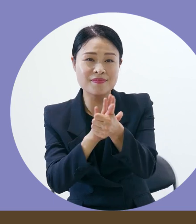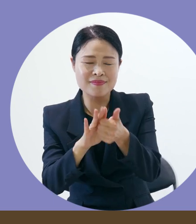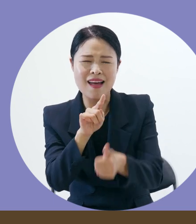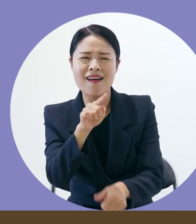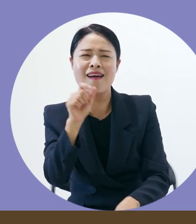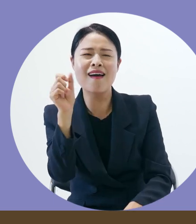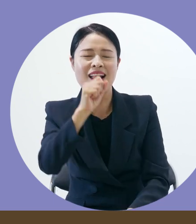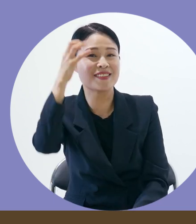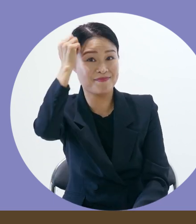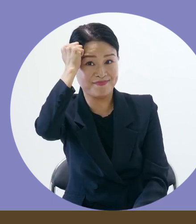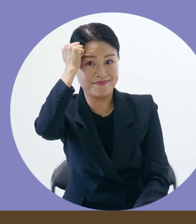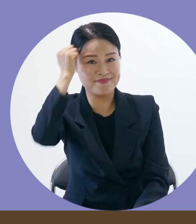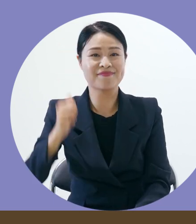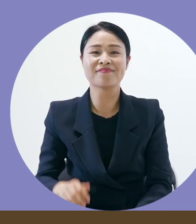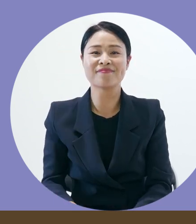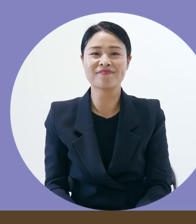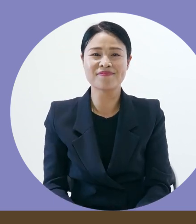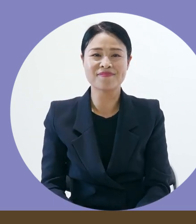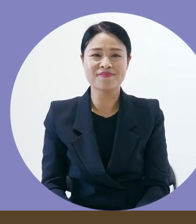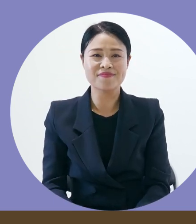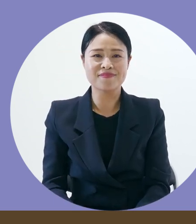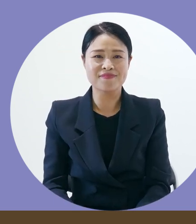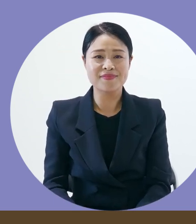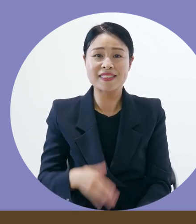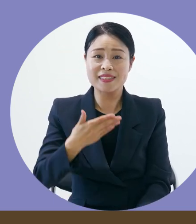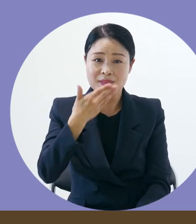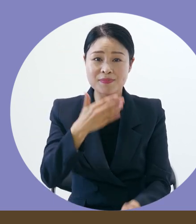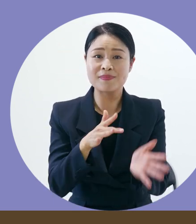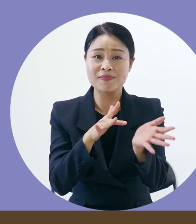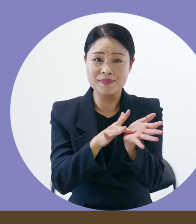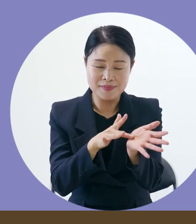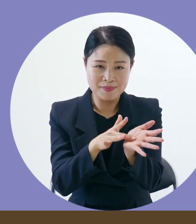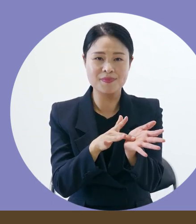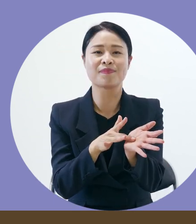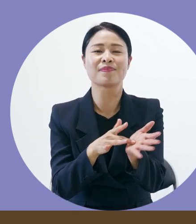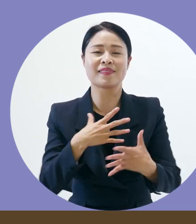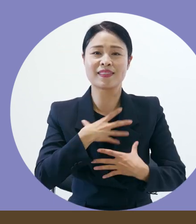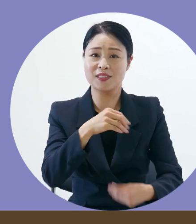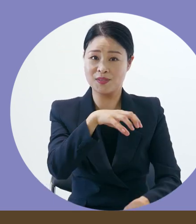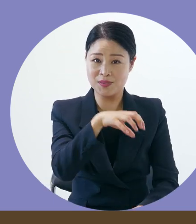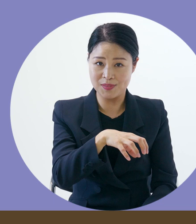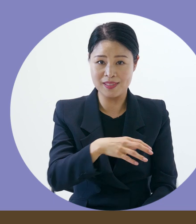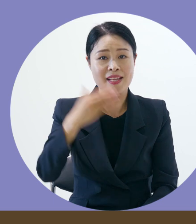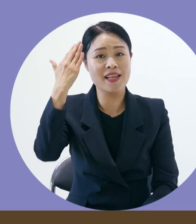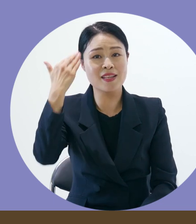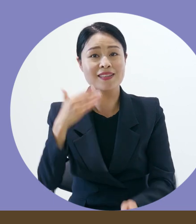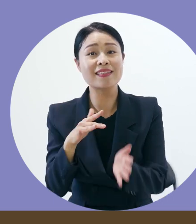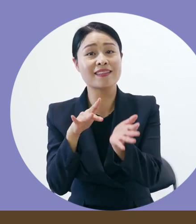식품의약품안전처, 한국의약품안전관리원 제공.